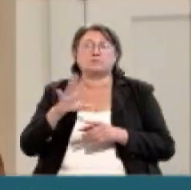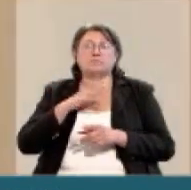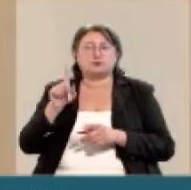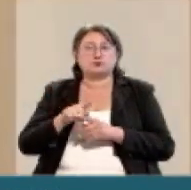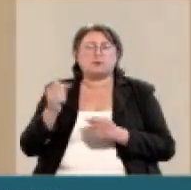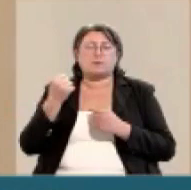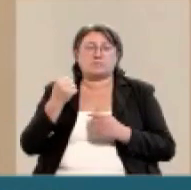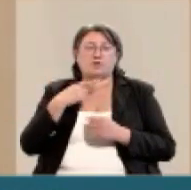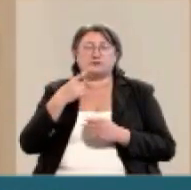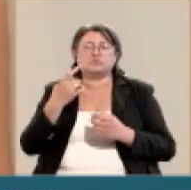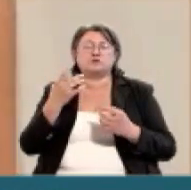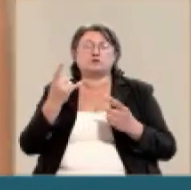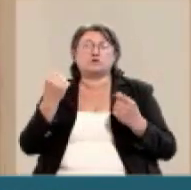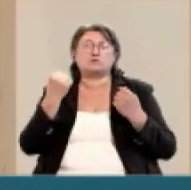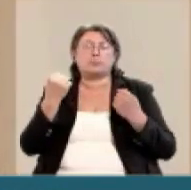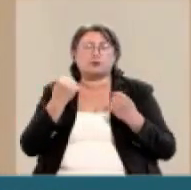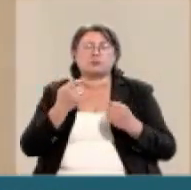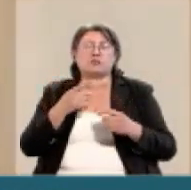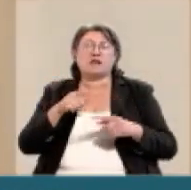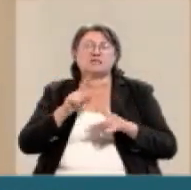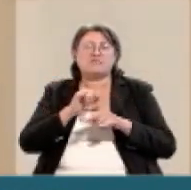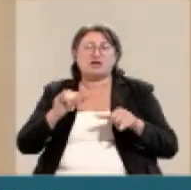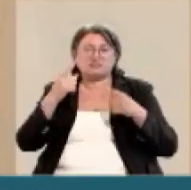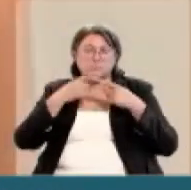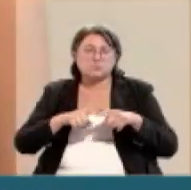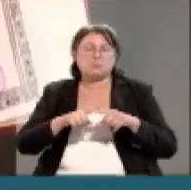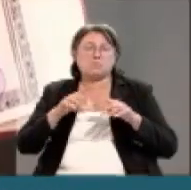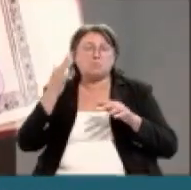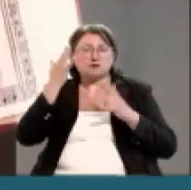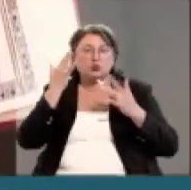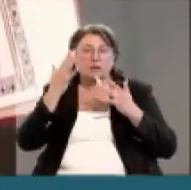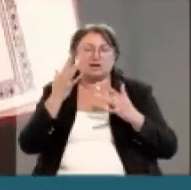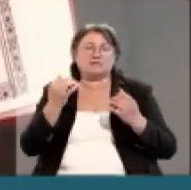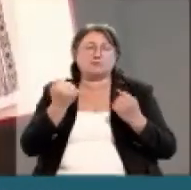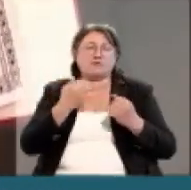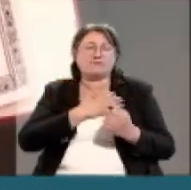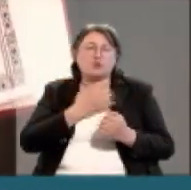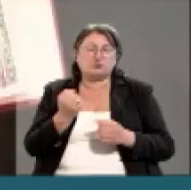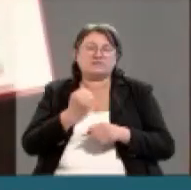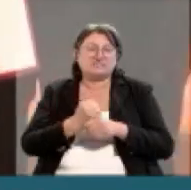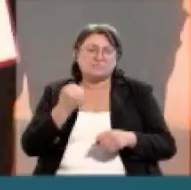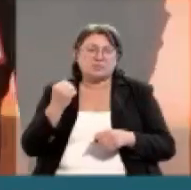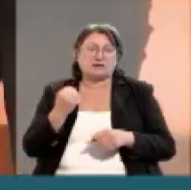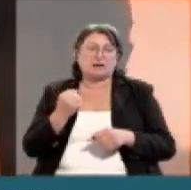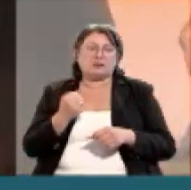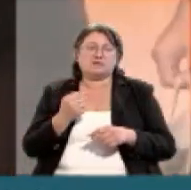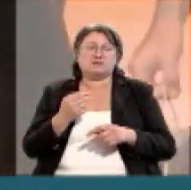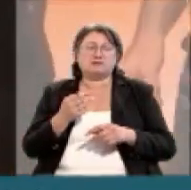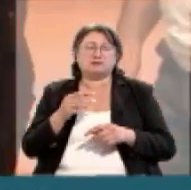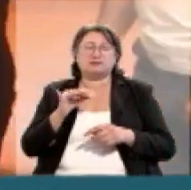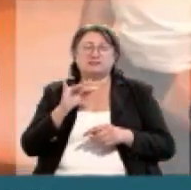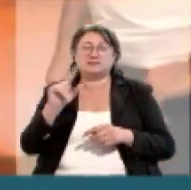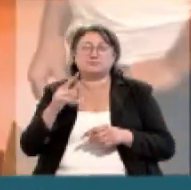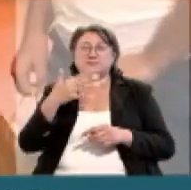және тактикалық ойлауын дамытады деп санайды. Ең бастысы спорт бұл тәртіп. Чемпионаттың 50 қатысушысының ішінен Арсен бірден 3 алтын